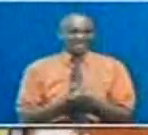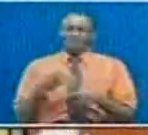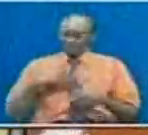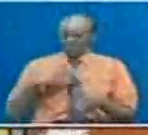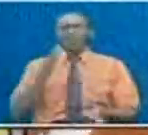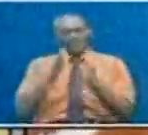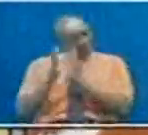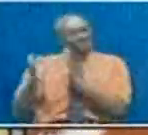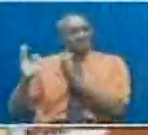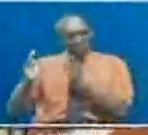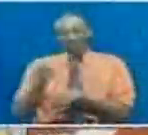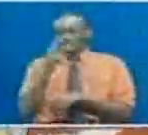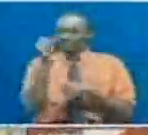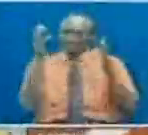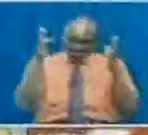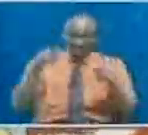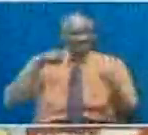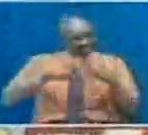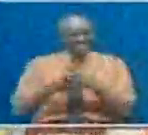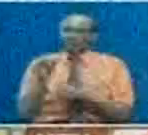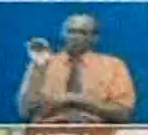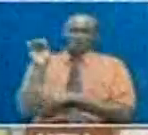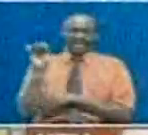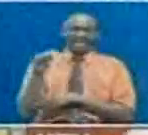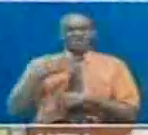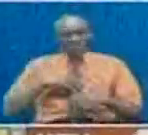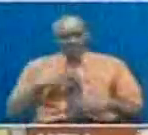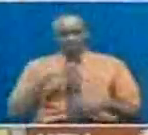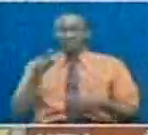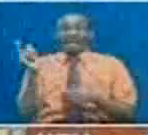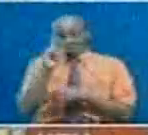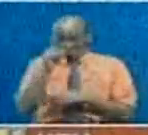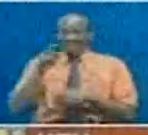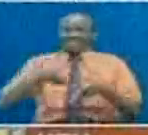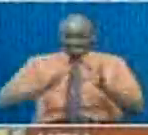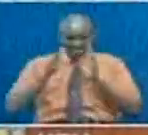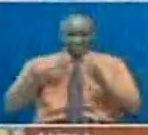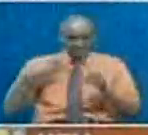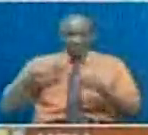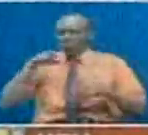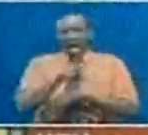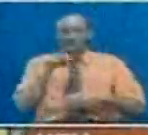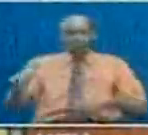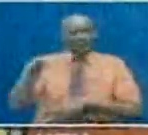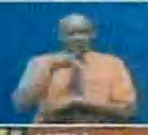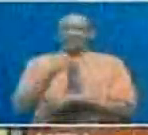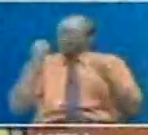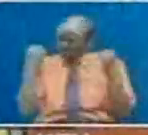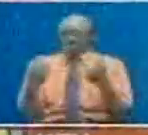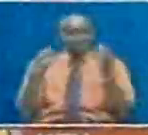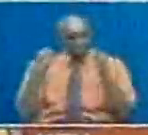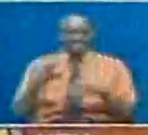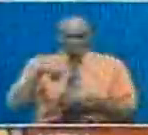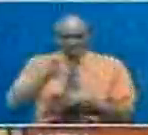Maandalizi ya sikukuu yalianza asubuhi na mapema, huku vijia vya Nairobi vikifumukana na wapita njia